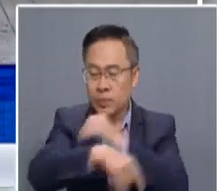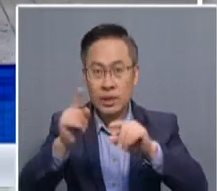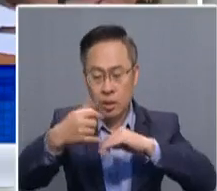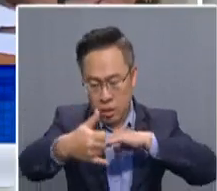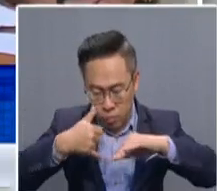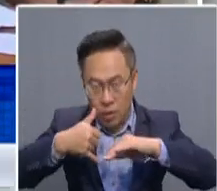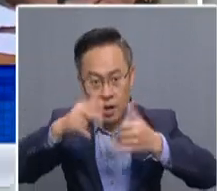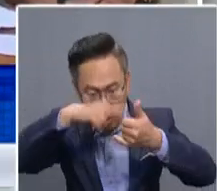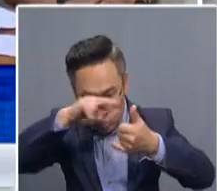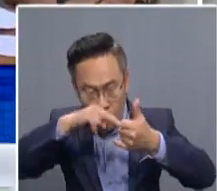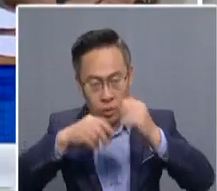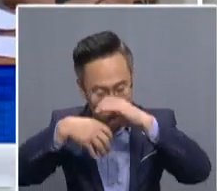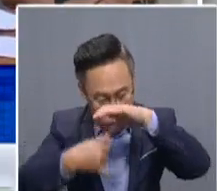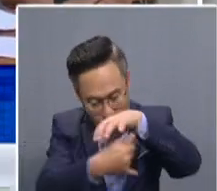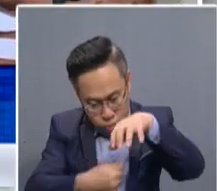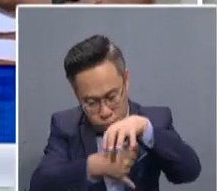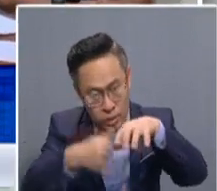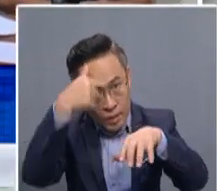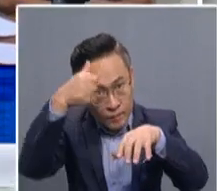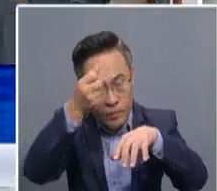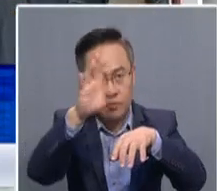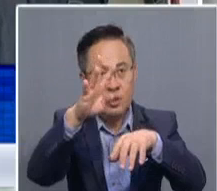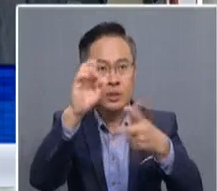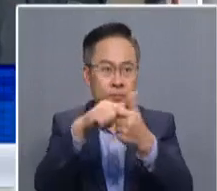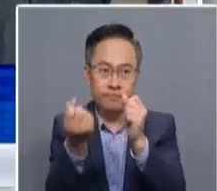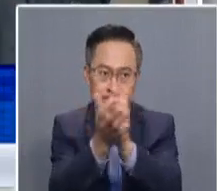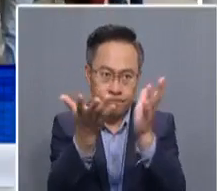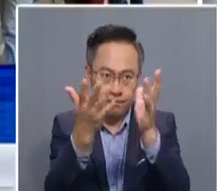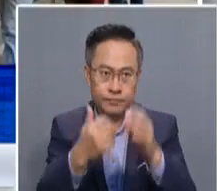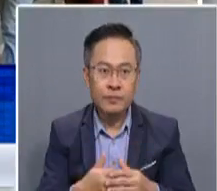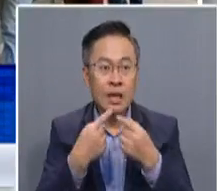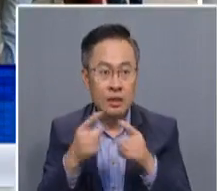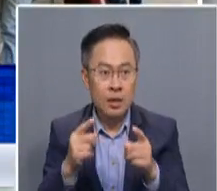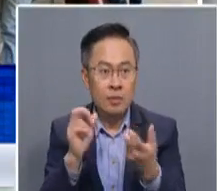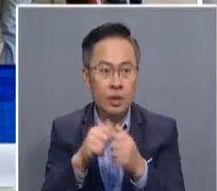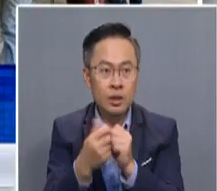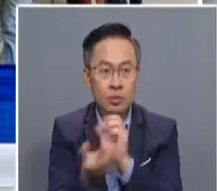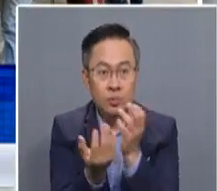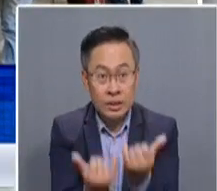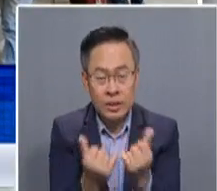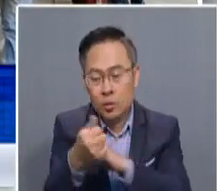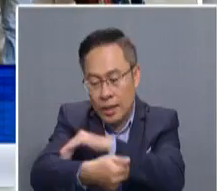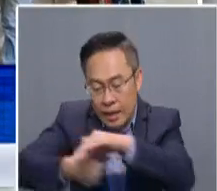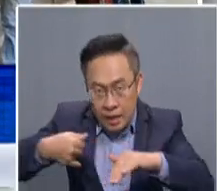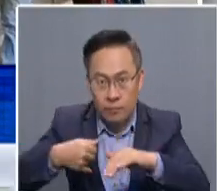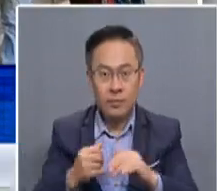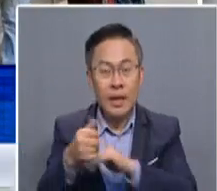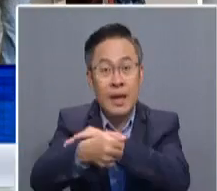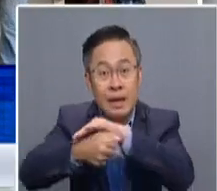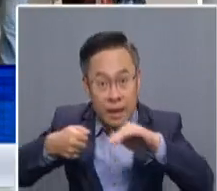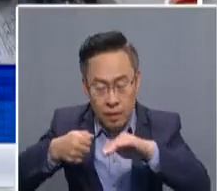ต้องเข้าสู่ระบบการกักตัวหมดจนครบ14วันซึ่งเป็นมาตรการสำคัญแต่ตรงที่เป็นปัญหาก็คือการลักลอบเข้าเมืองผิดกฎหมายน